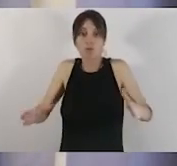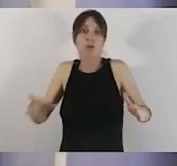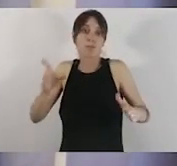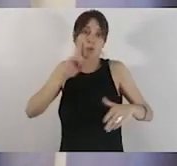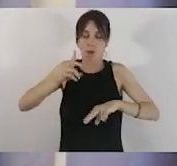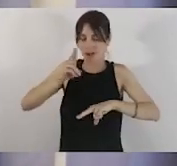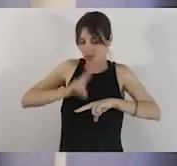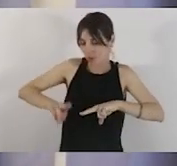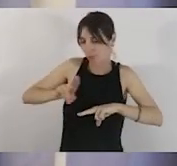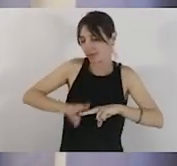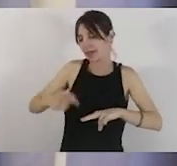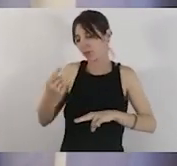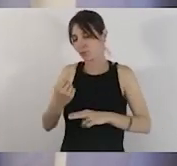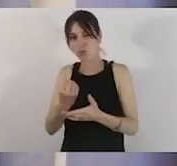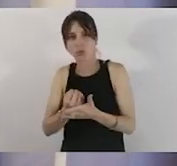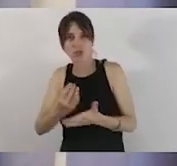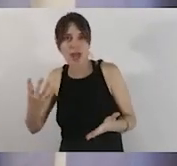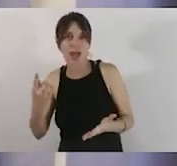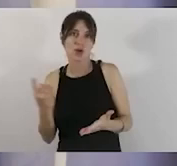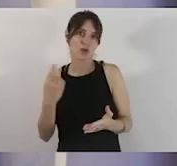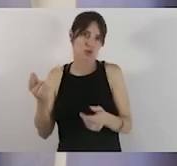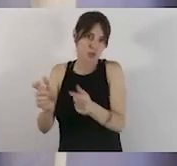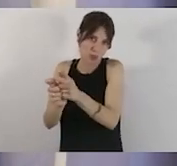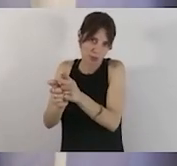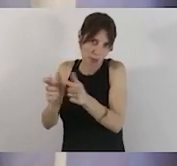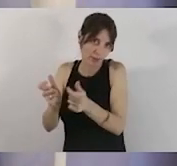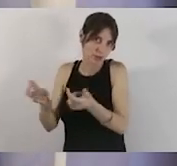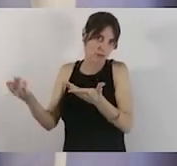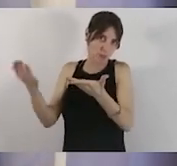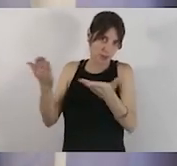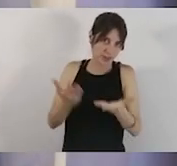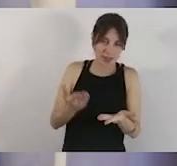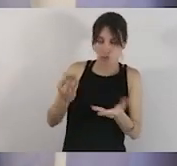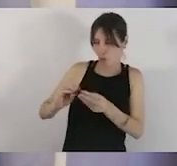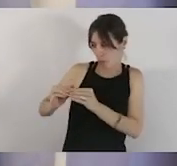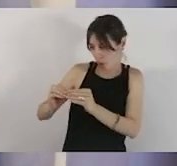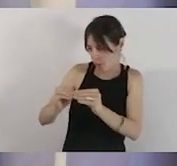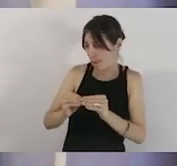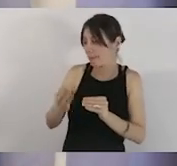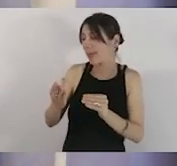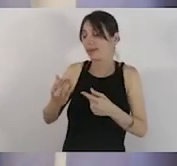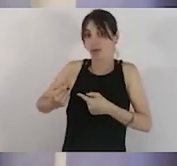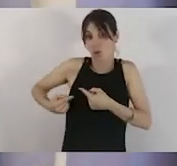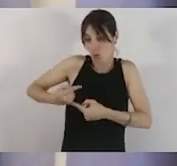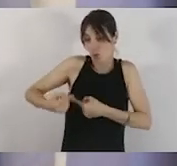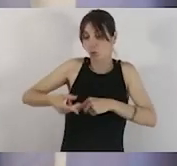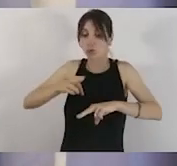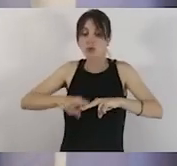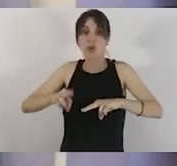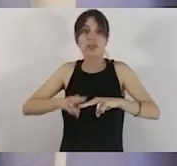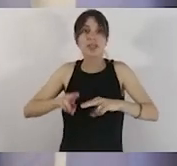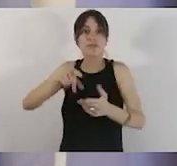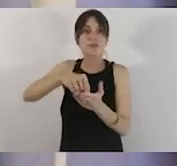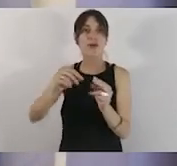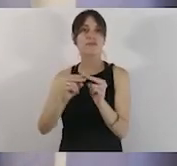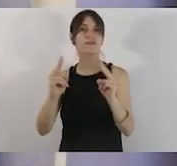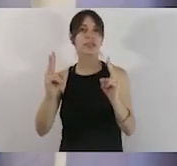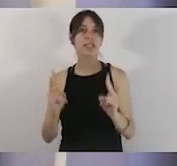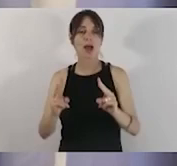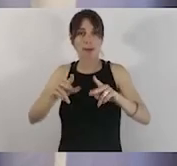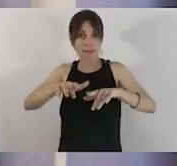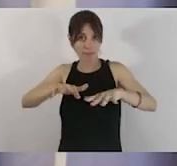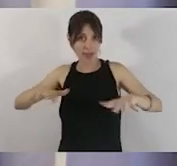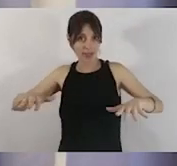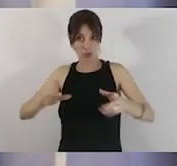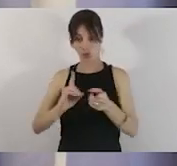il y a toujours des problèmes avec les fournisseurs, mais vous avez le chantier qui est en cours de la villa marine qui deviendra donc